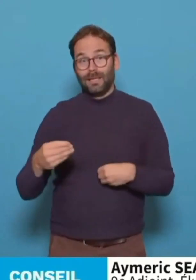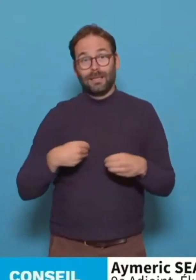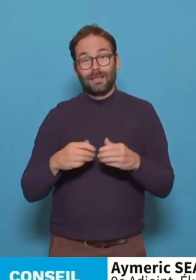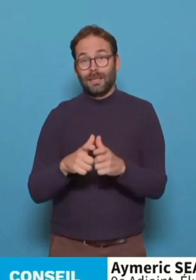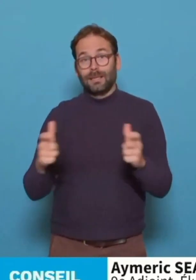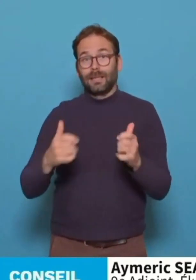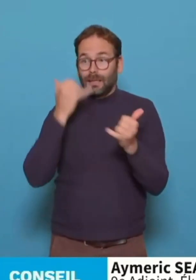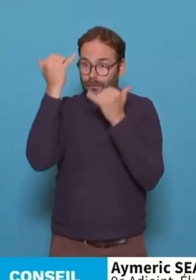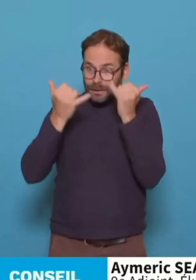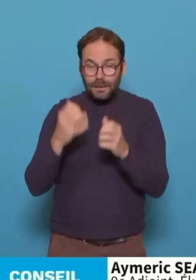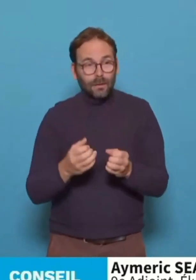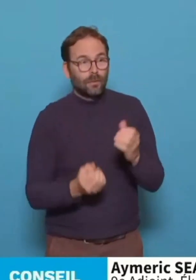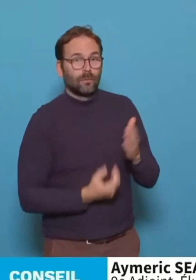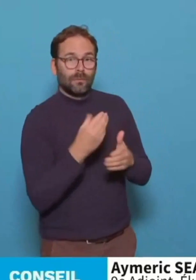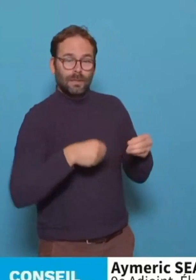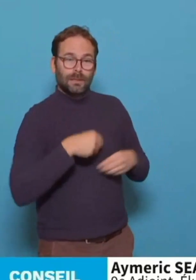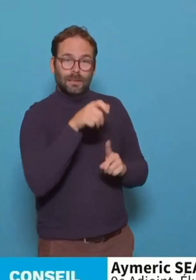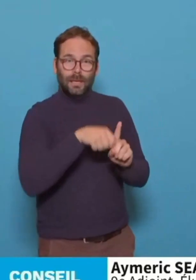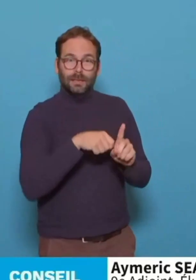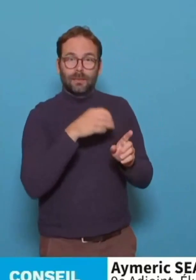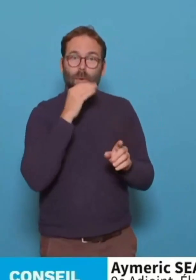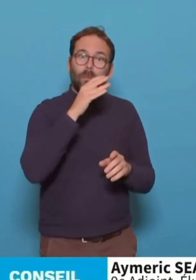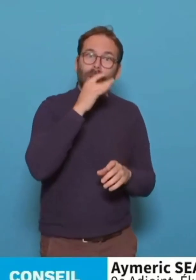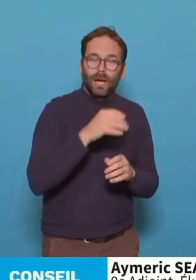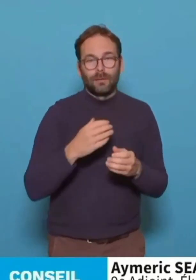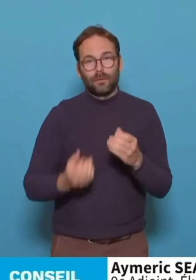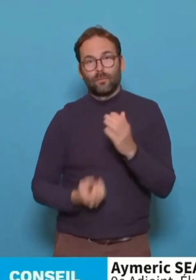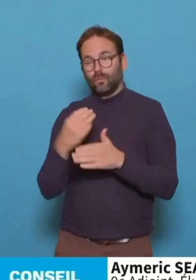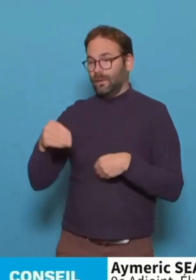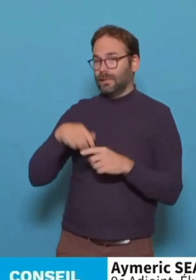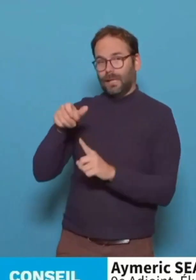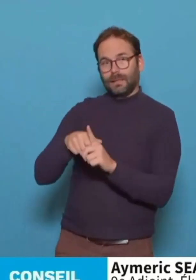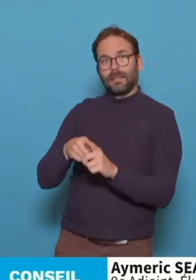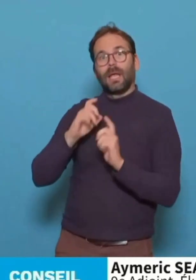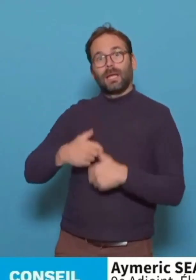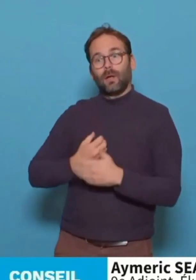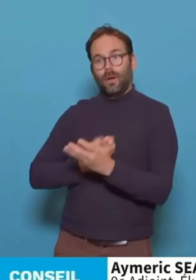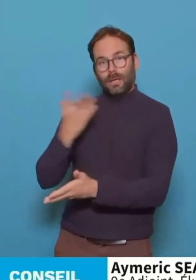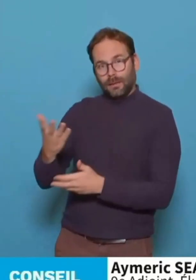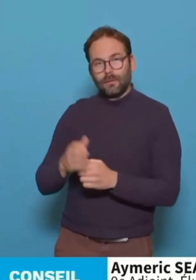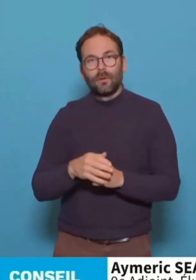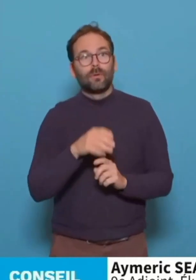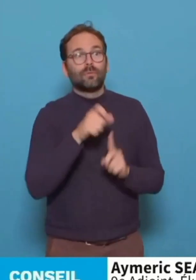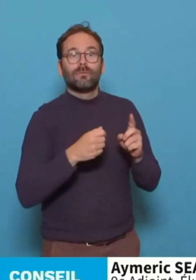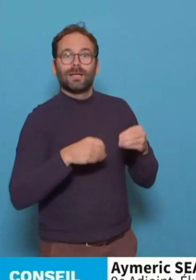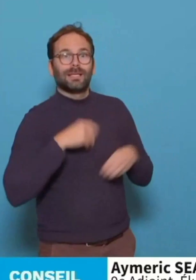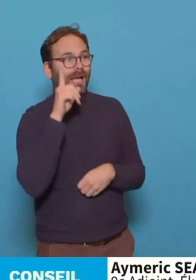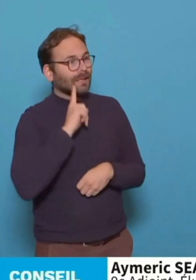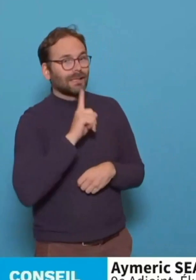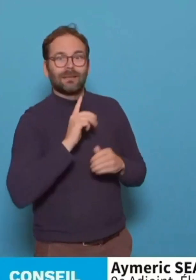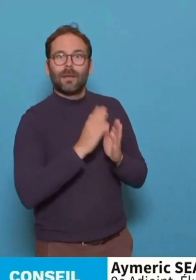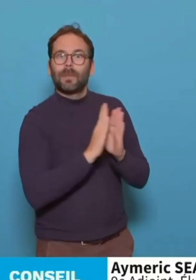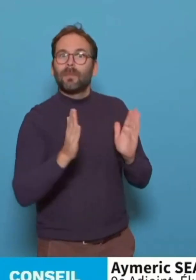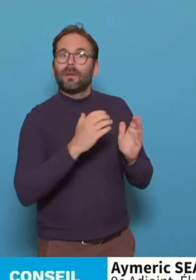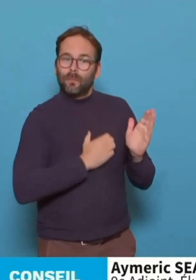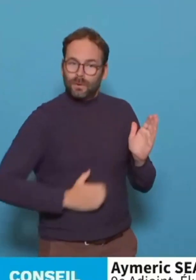dans la nouvelle directrice de l'Opéra, dans la nouvelle directrice de l'École d'Art, dans la nouvelle directrice de la Bibliothèque municipale,